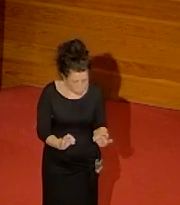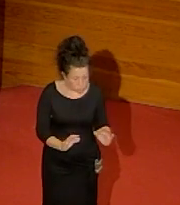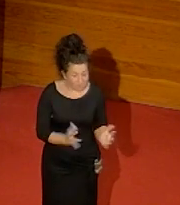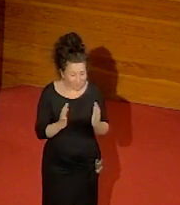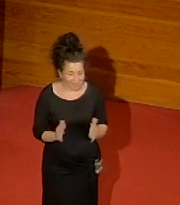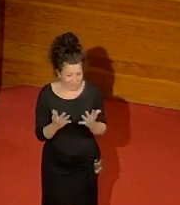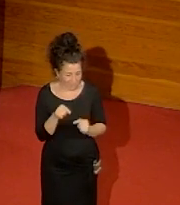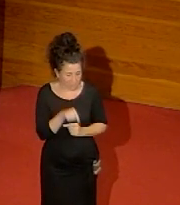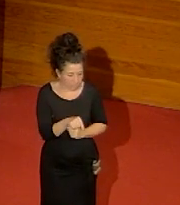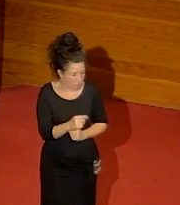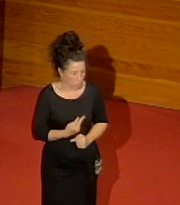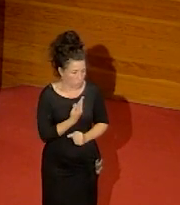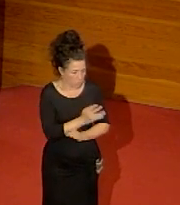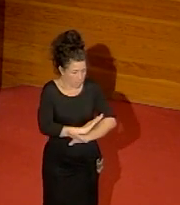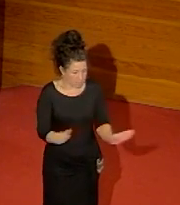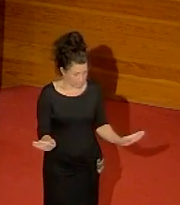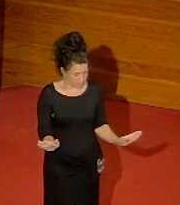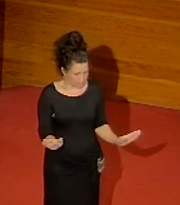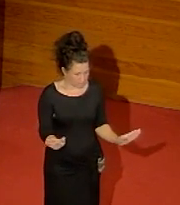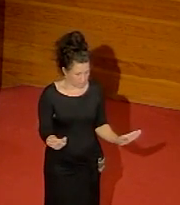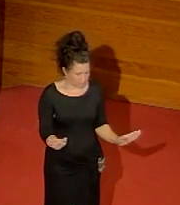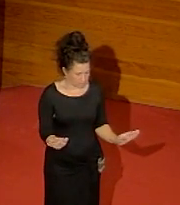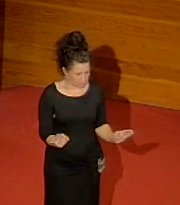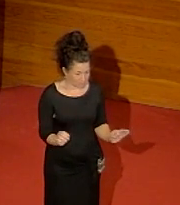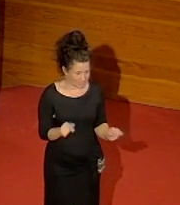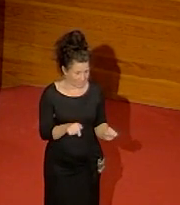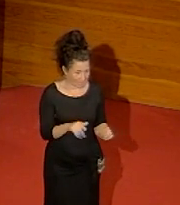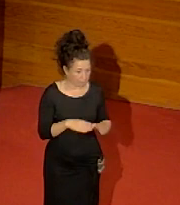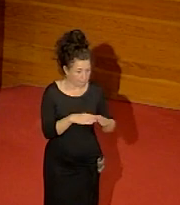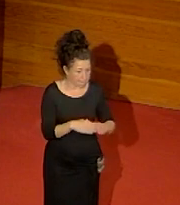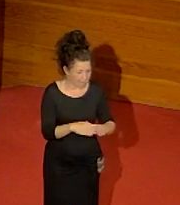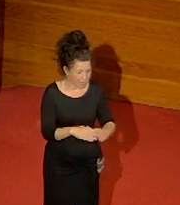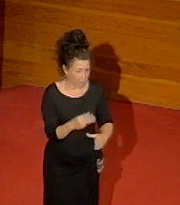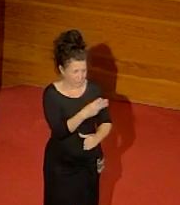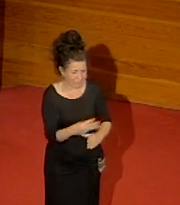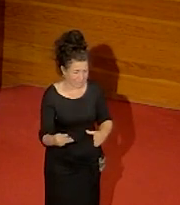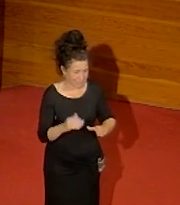claro, momentu horiek dira, bi egun, eta egin zituen ia hiru aste barkuan. Horren,